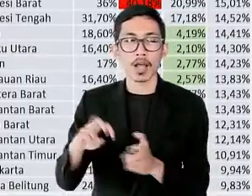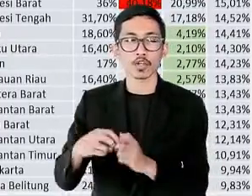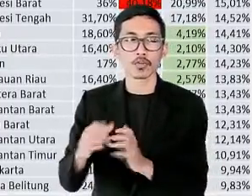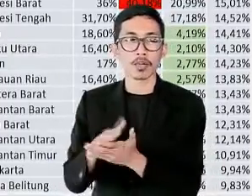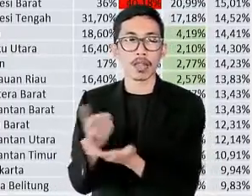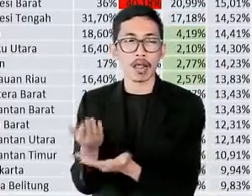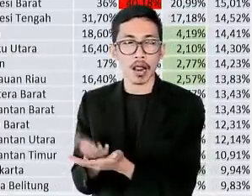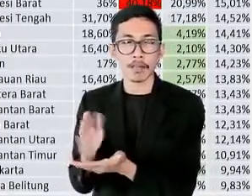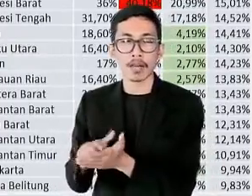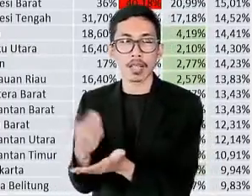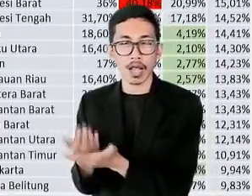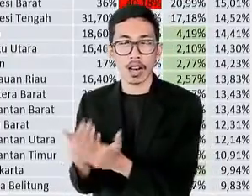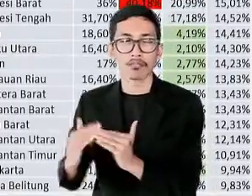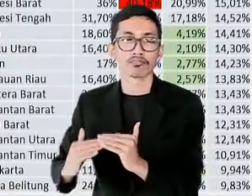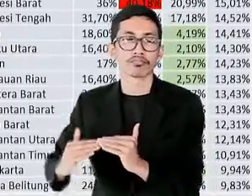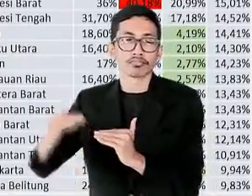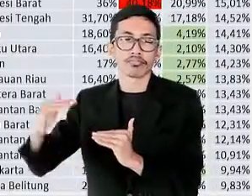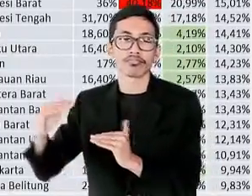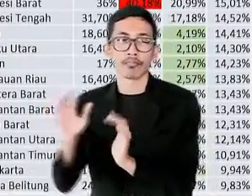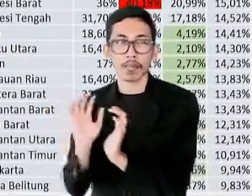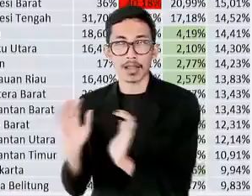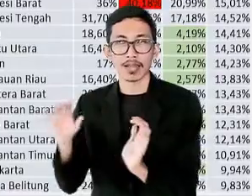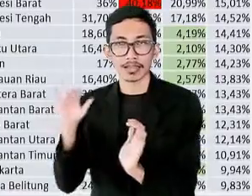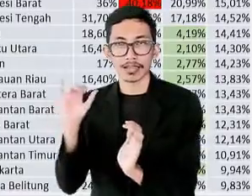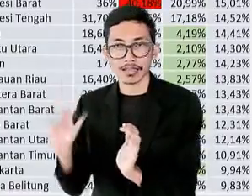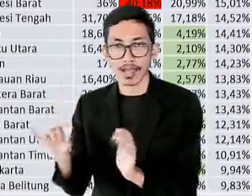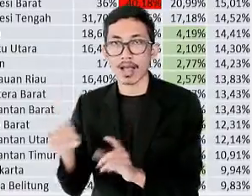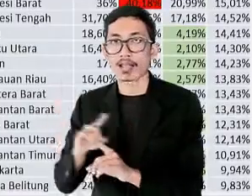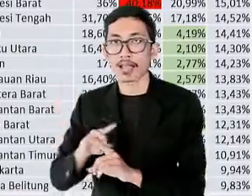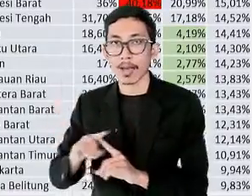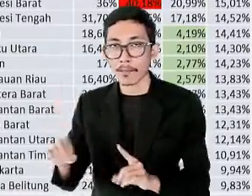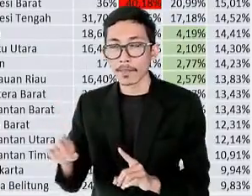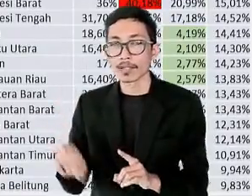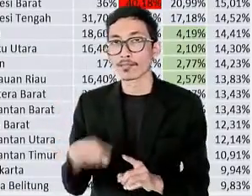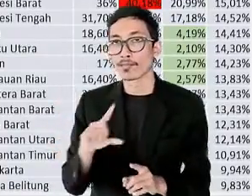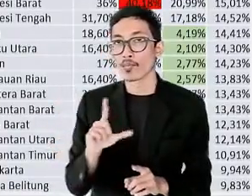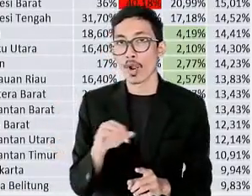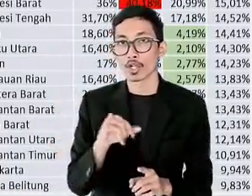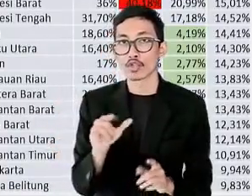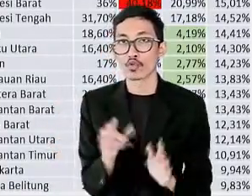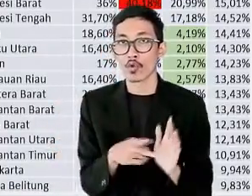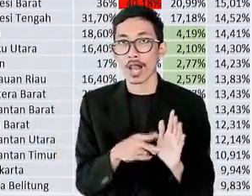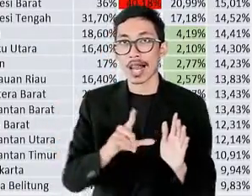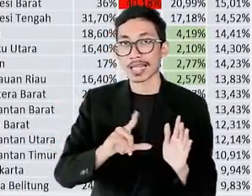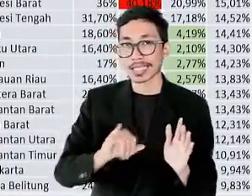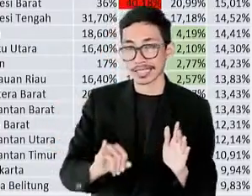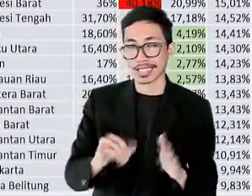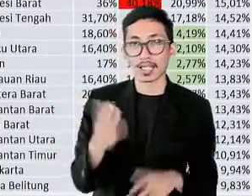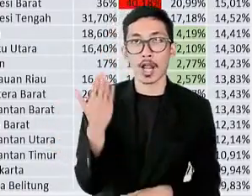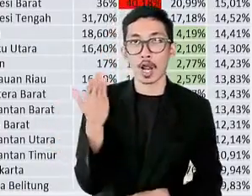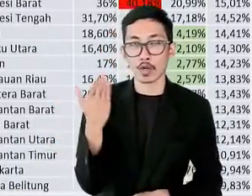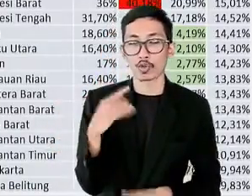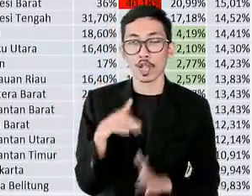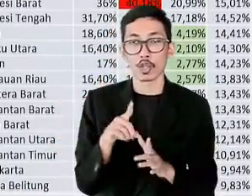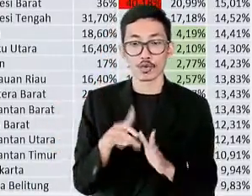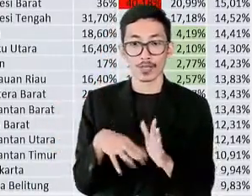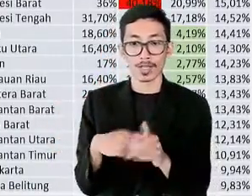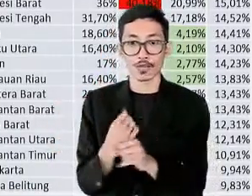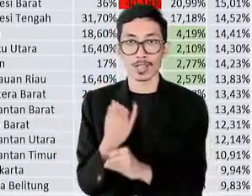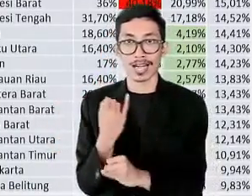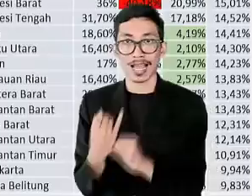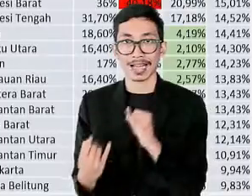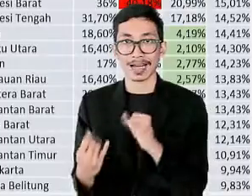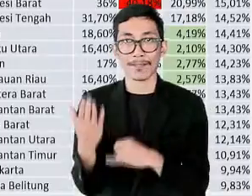peningkatan namun untuk pertama kalinya setelah lonjakan kasus pada bulan Juni lalu selama satu minggu kemarin